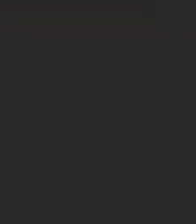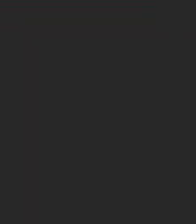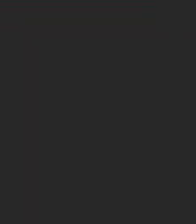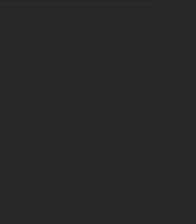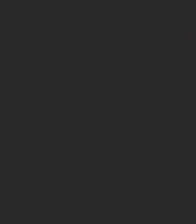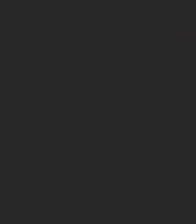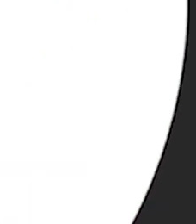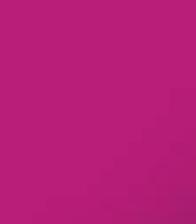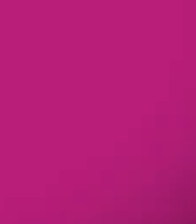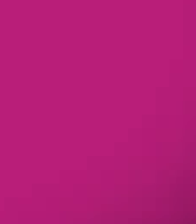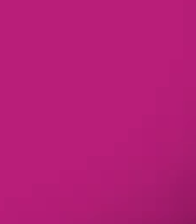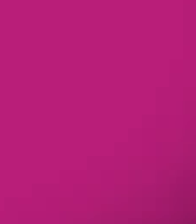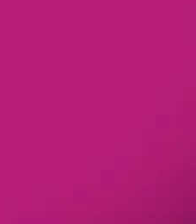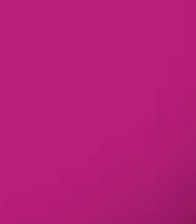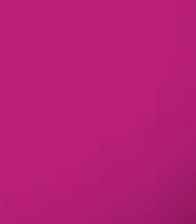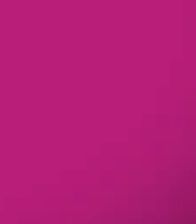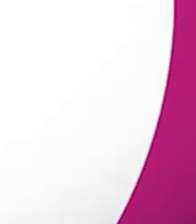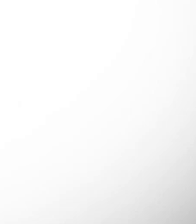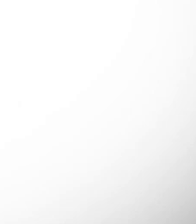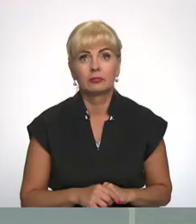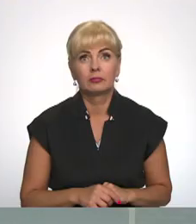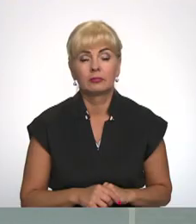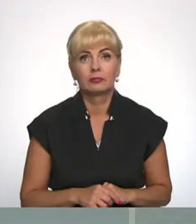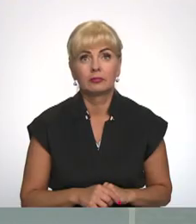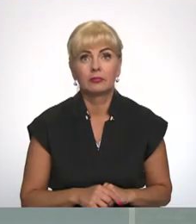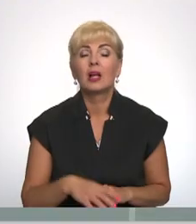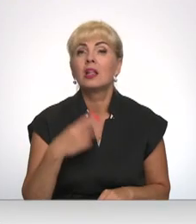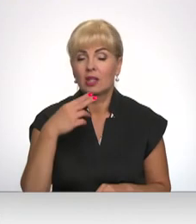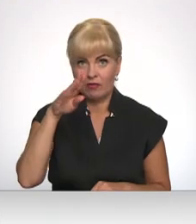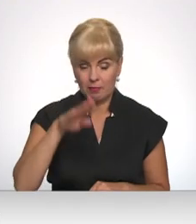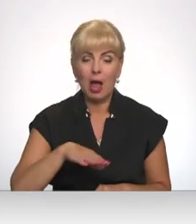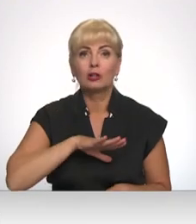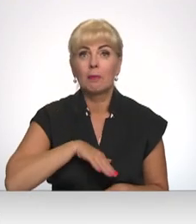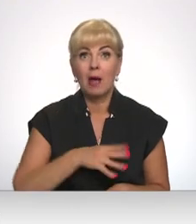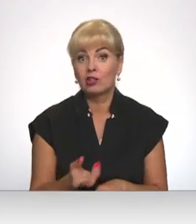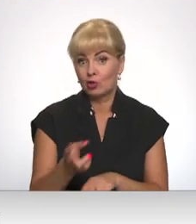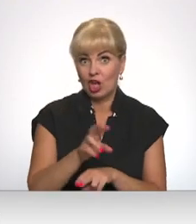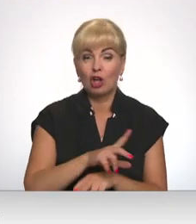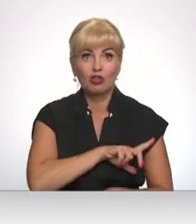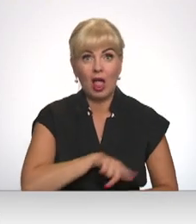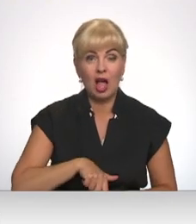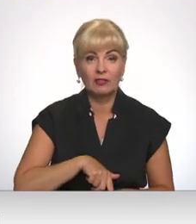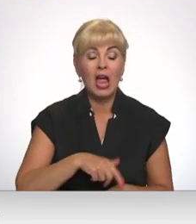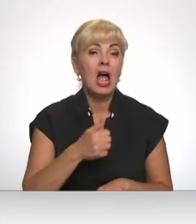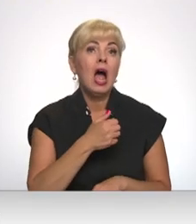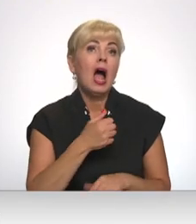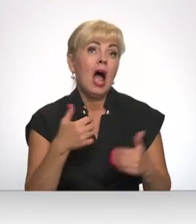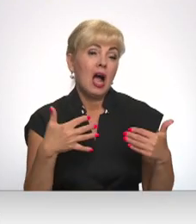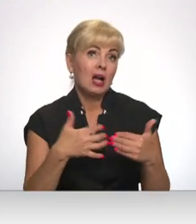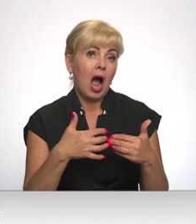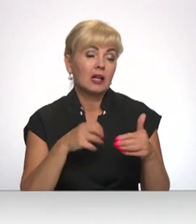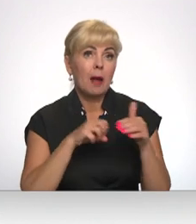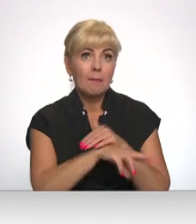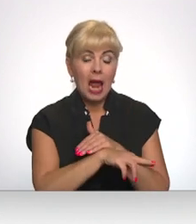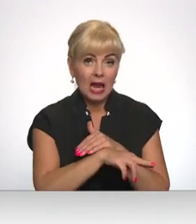Re, viss ēters ir te! Divus mēnešus pēc ierašanās Latvijā kara bēgļi no Severodoneckas